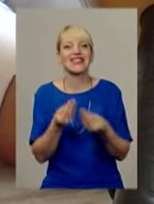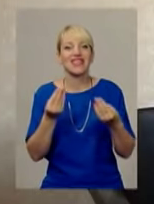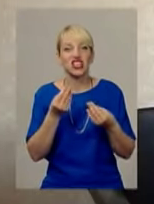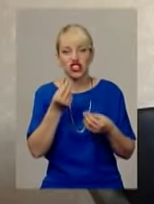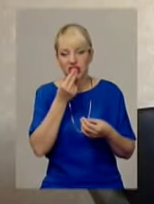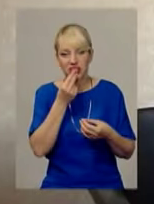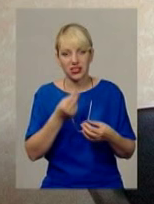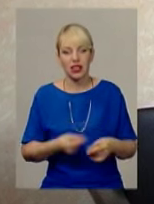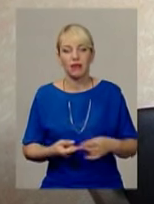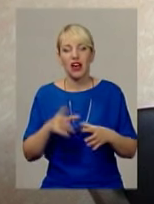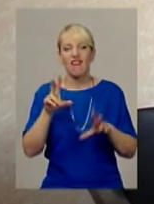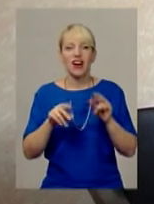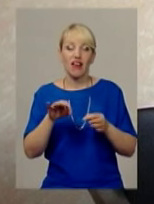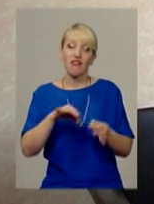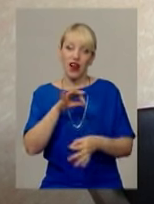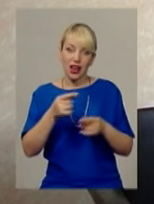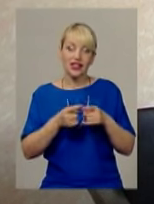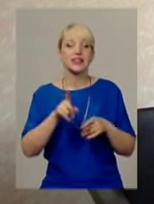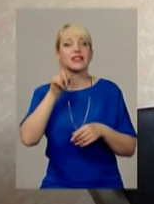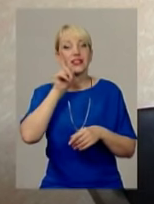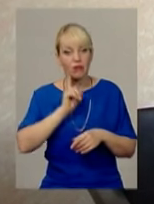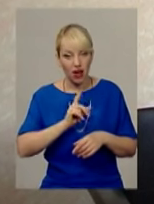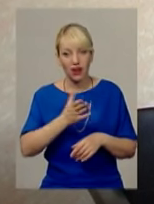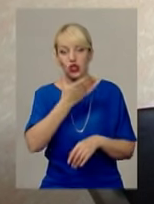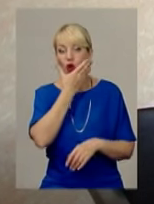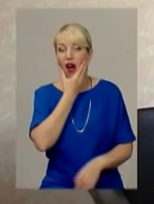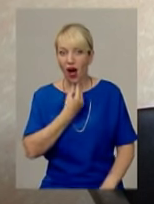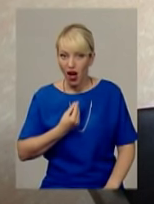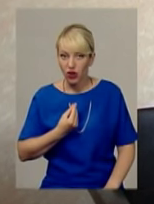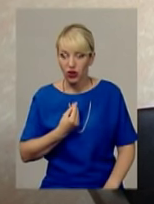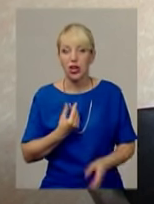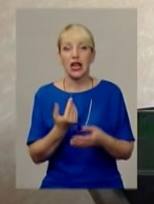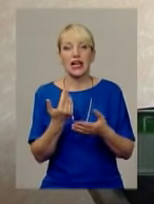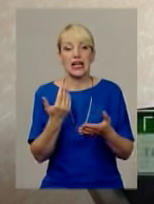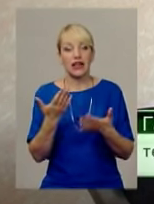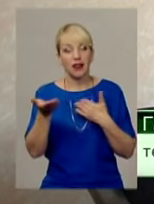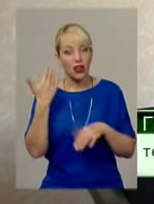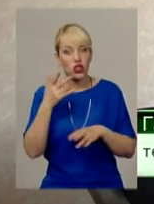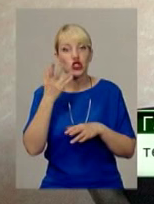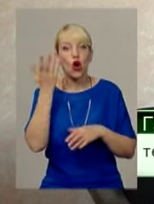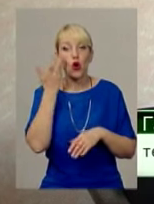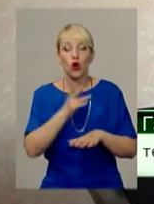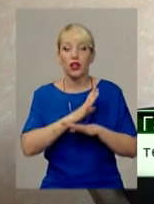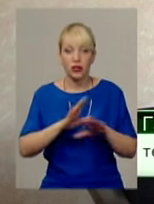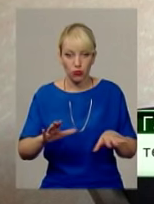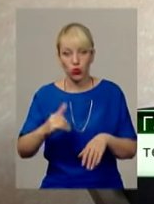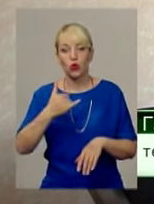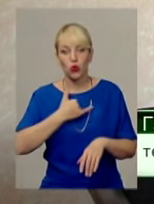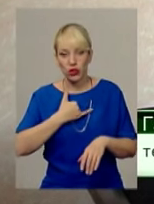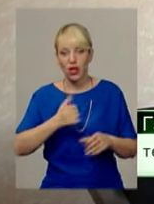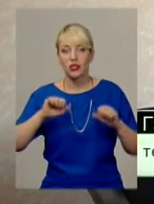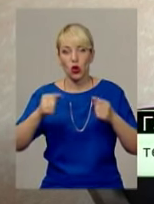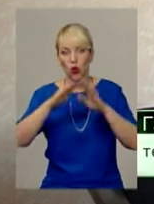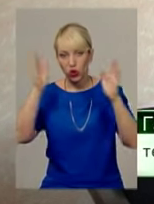що варення – це смачно, це гарно. Раніше, коли не було в нас